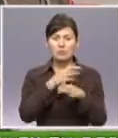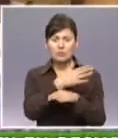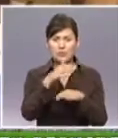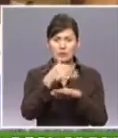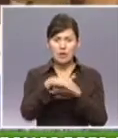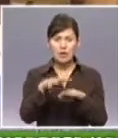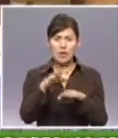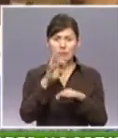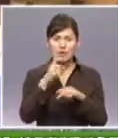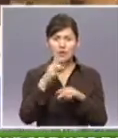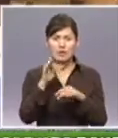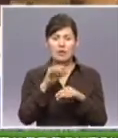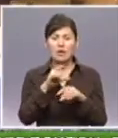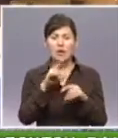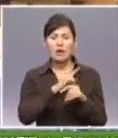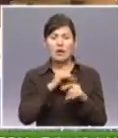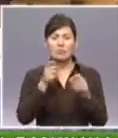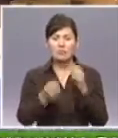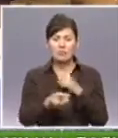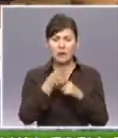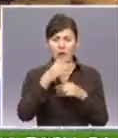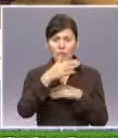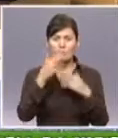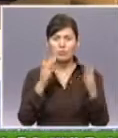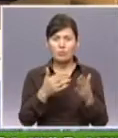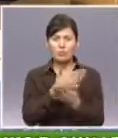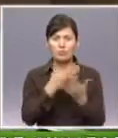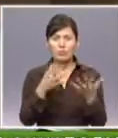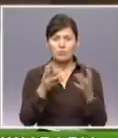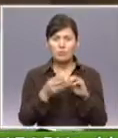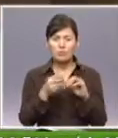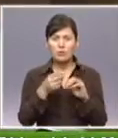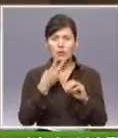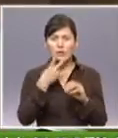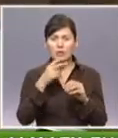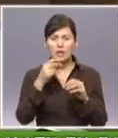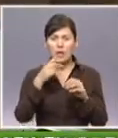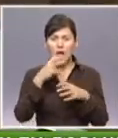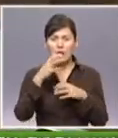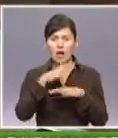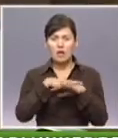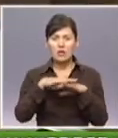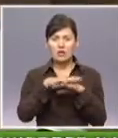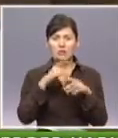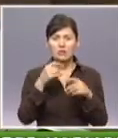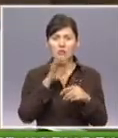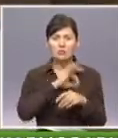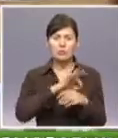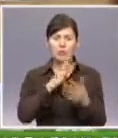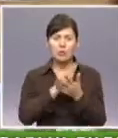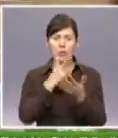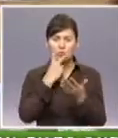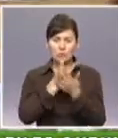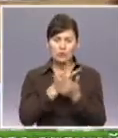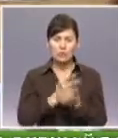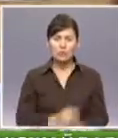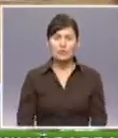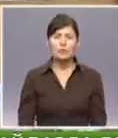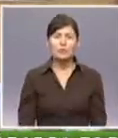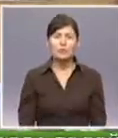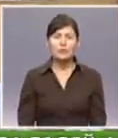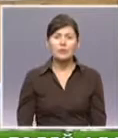шекарада Алмалы кеден бекетінде әшкерленген қораптағы мына заттар декларацияда халық тұтынатын тауарлар деп көрсетілген. Шамамен